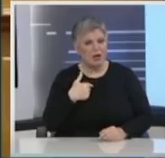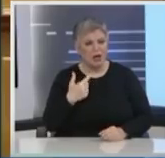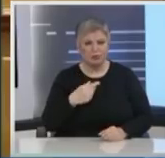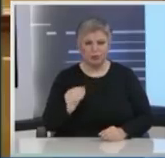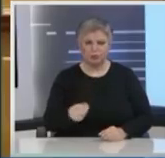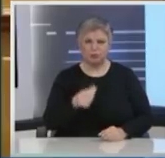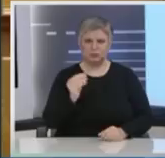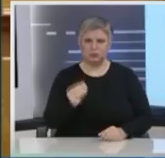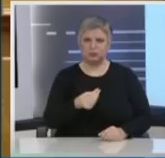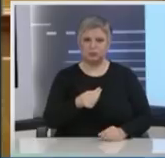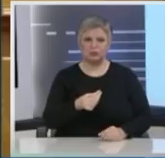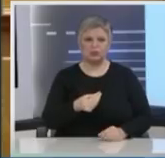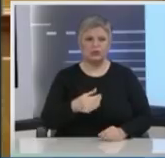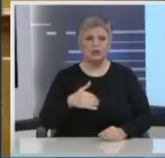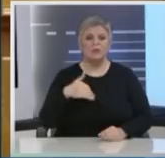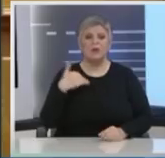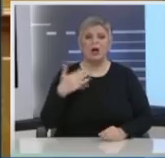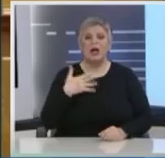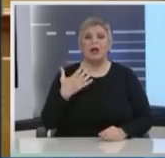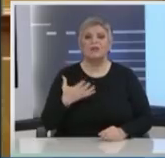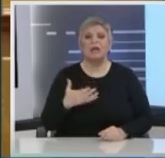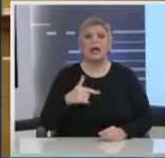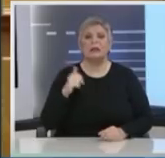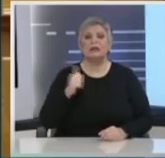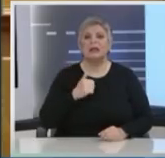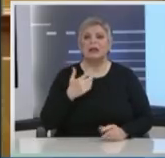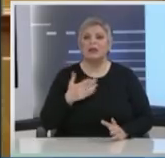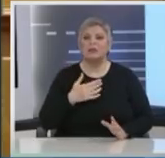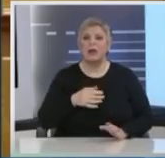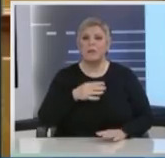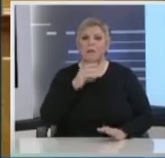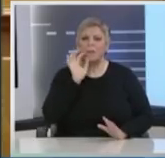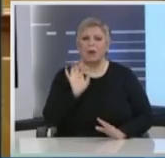ζωή, ως πιστόλια, εκτελεστικά.